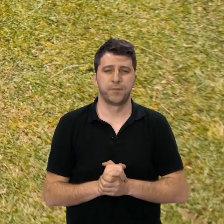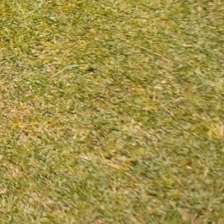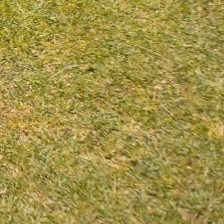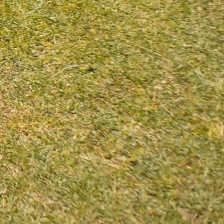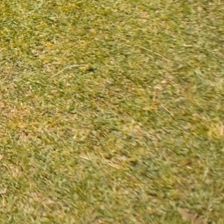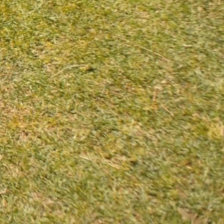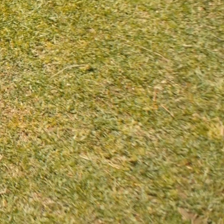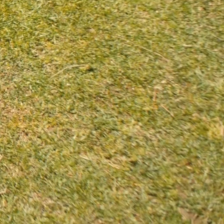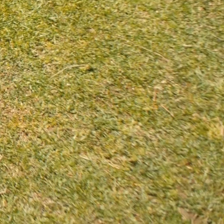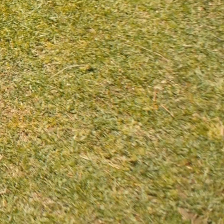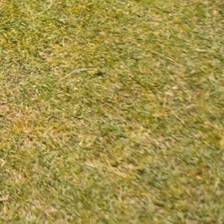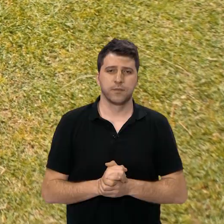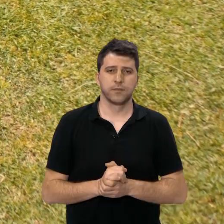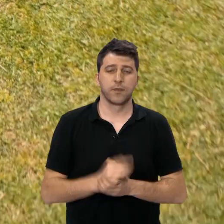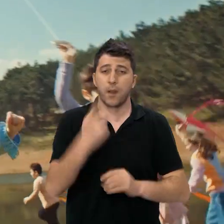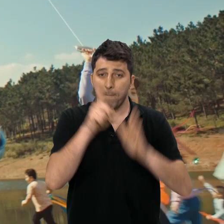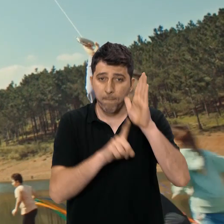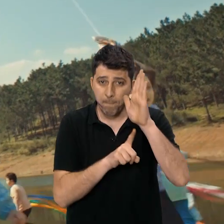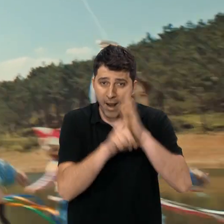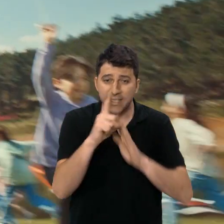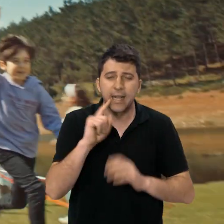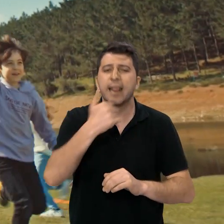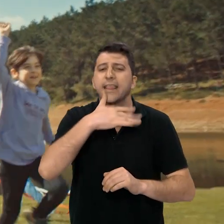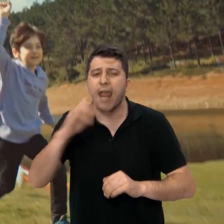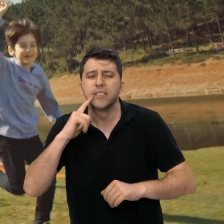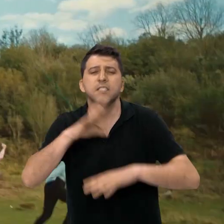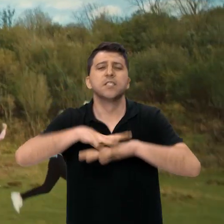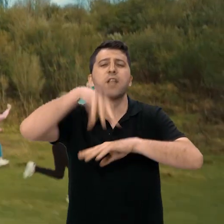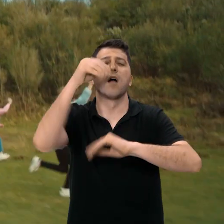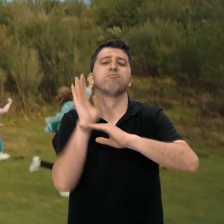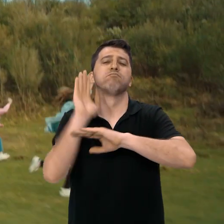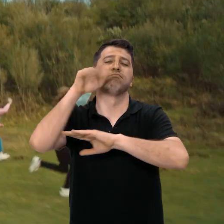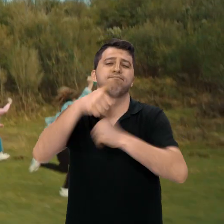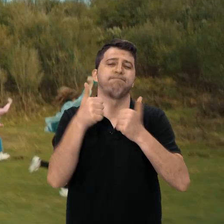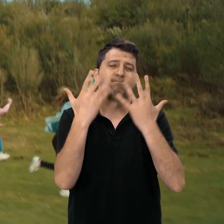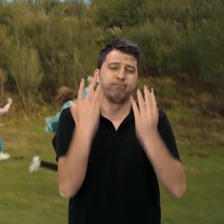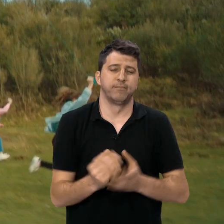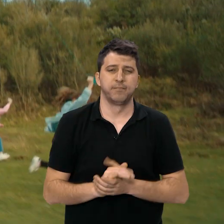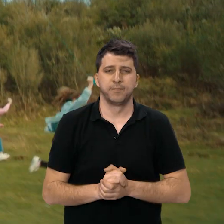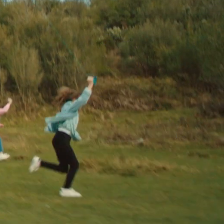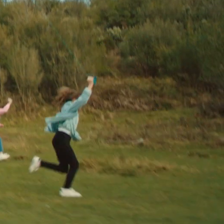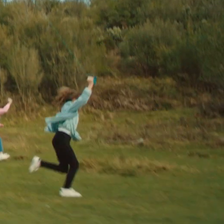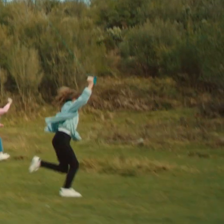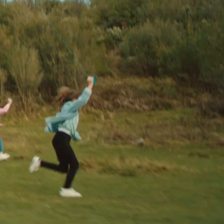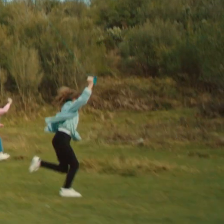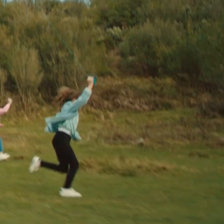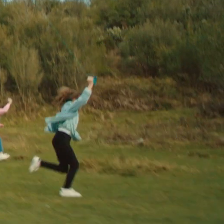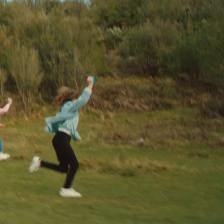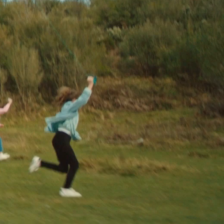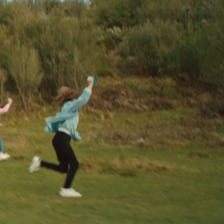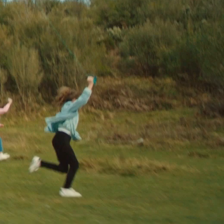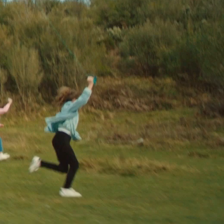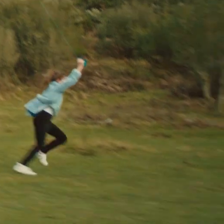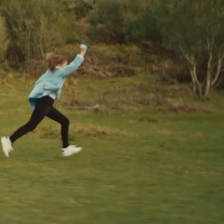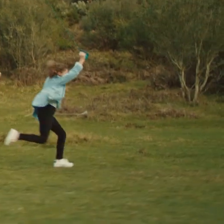büyük renkli bir Uçurtmayı yukarı kaldırdı başını denizlerin dağları aşmış çocuklar için lerde aynı yöne koşarak rengarenk